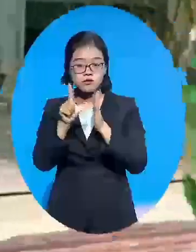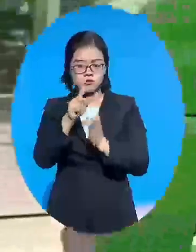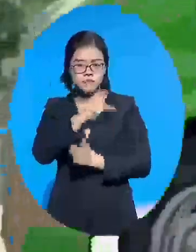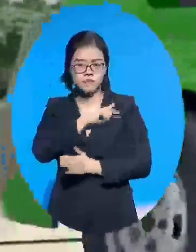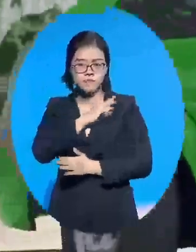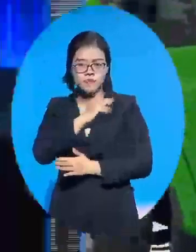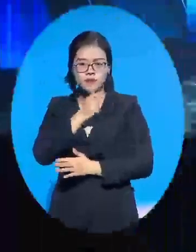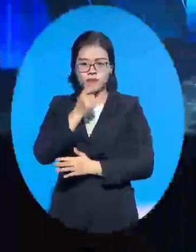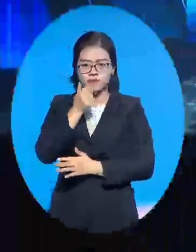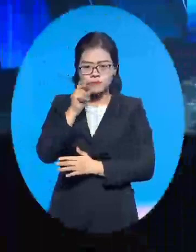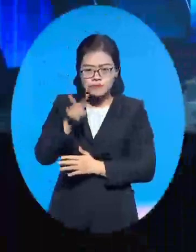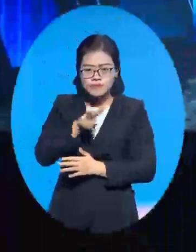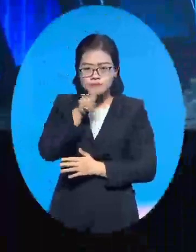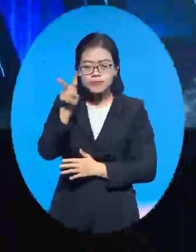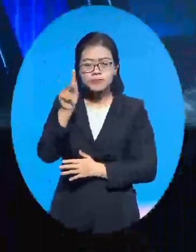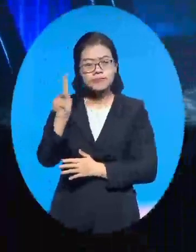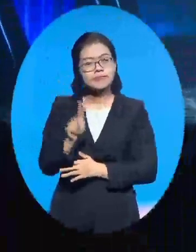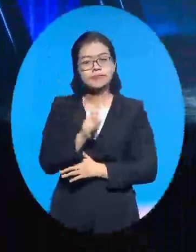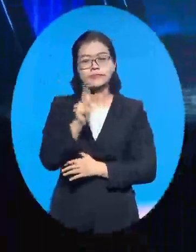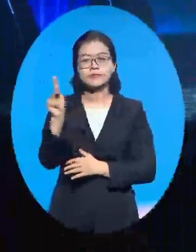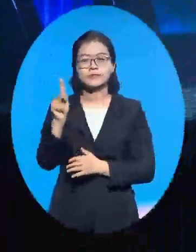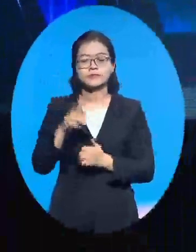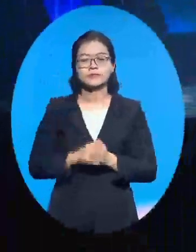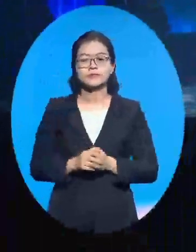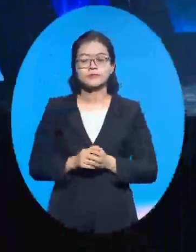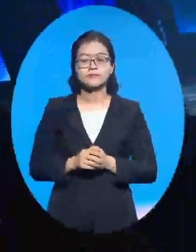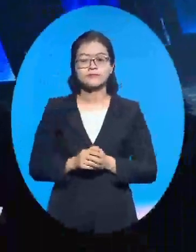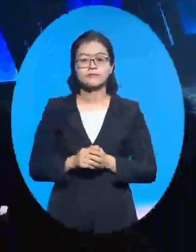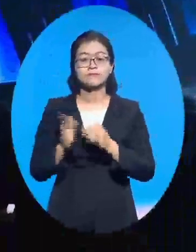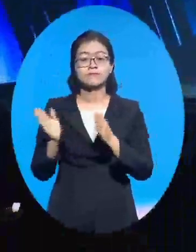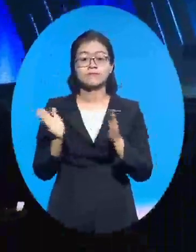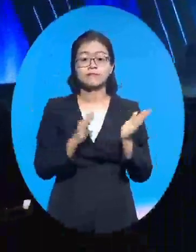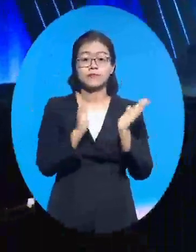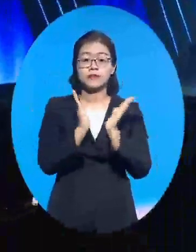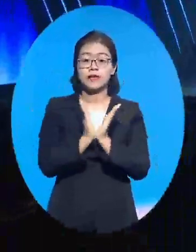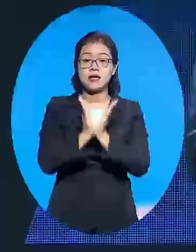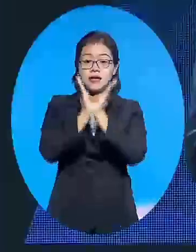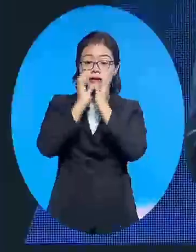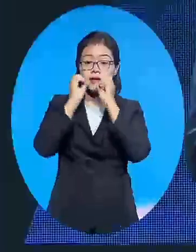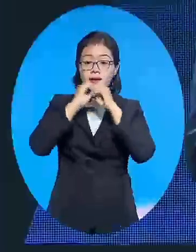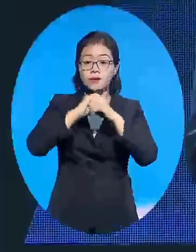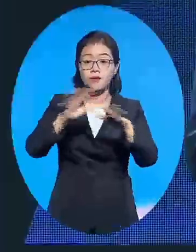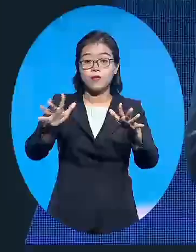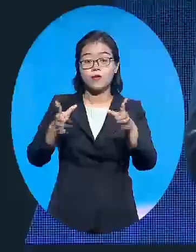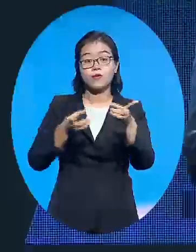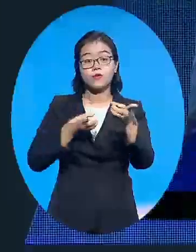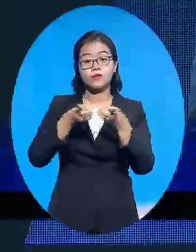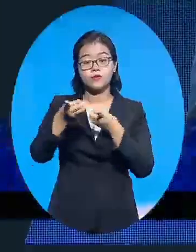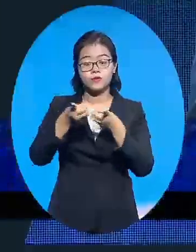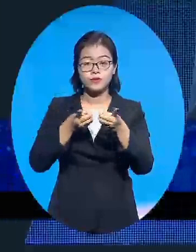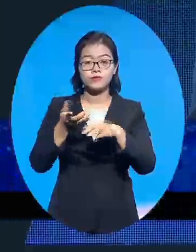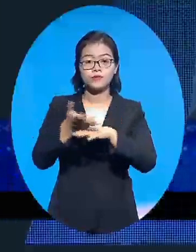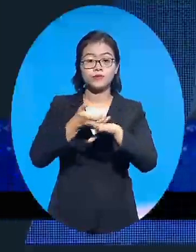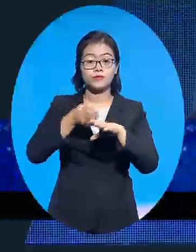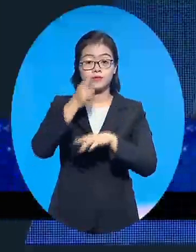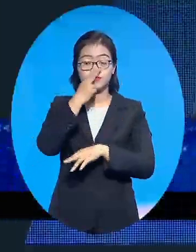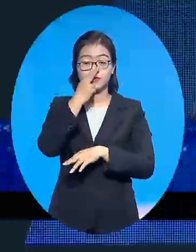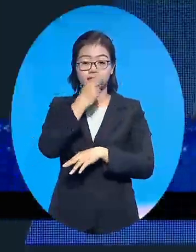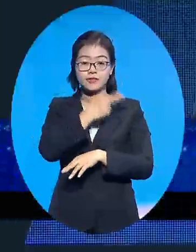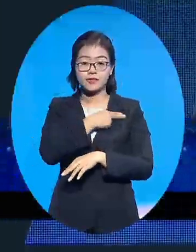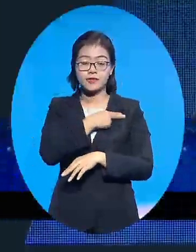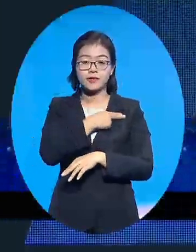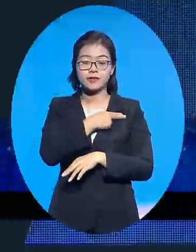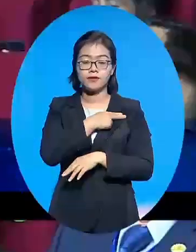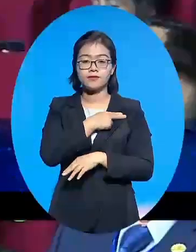nghiêm ngặt tại lễ công bố các doanh nghiệp đạt thương hiệu quốc gia Việt Nam năm 2022 tập đoàn